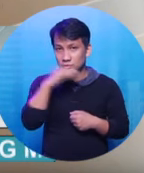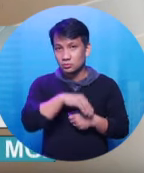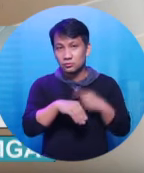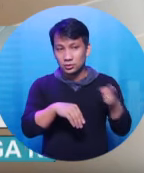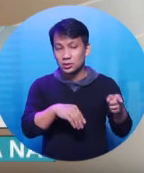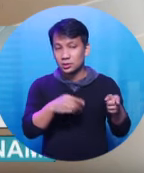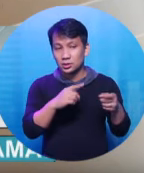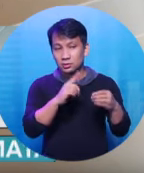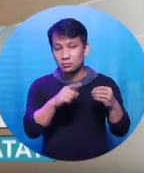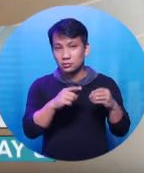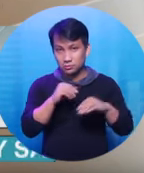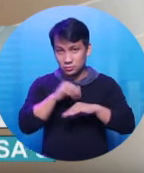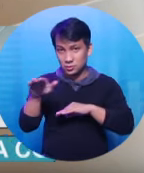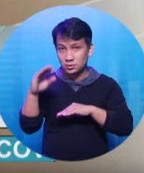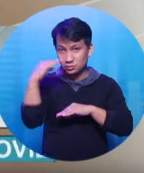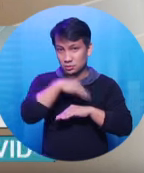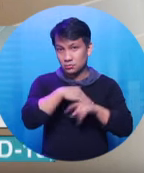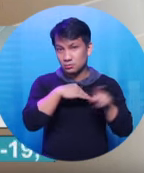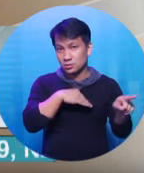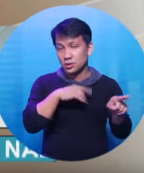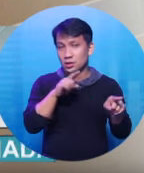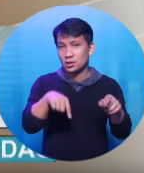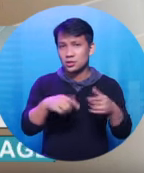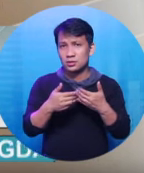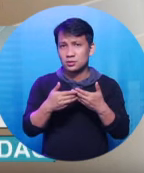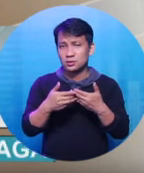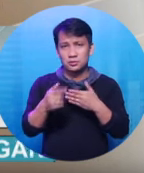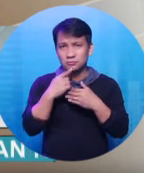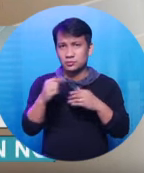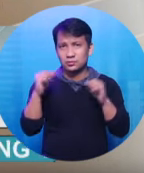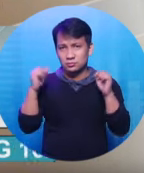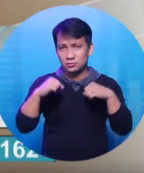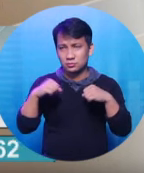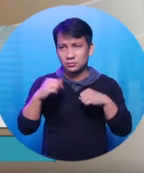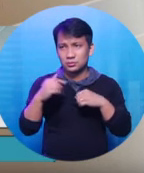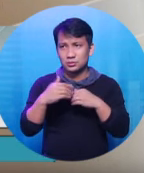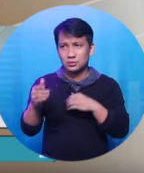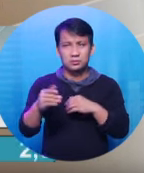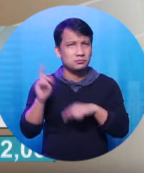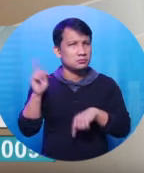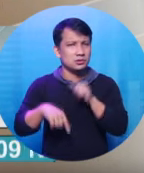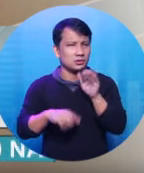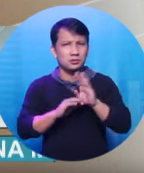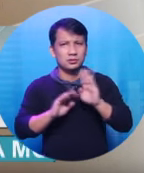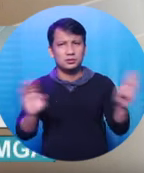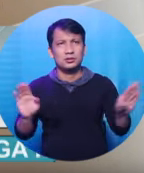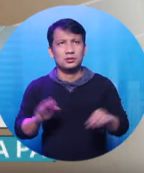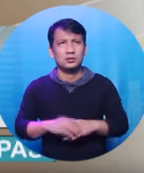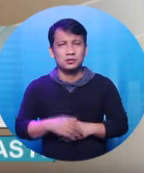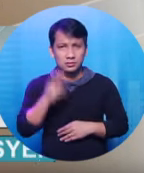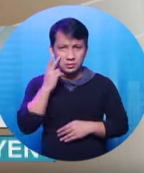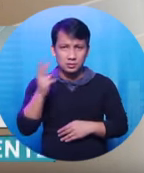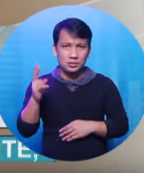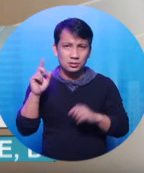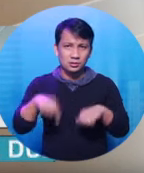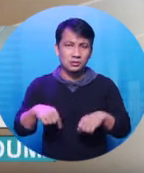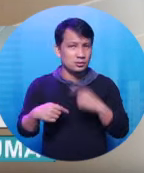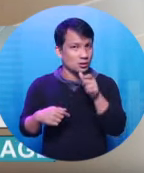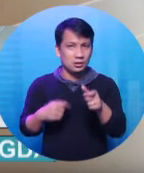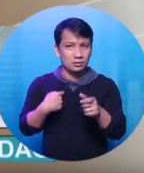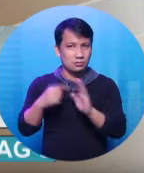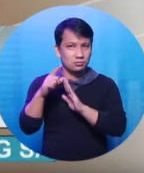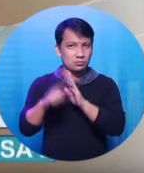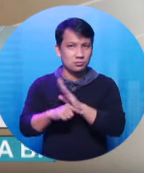against Carla. Kung hindi ko kayo paareglo, hindi po, sir. Nakikita ko na po, kahit hindi ako abogado,